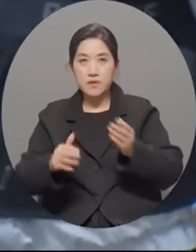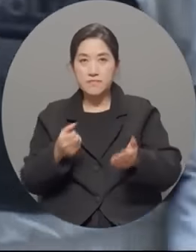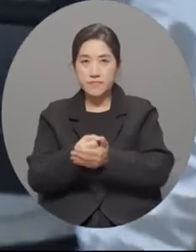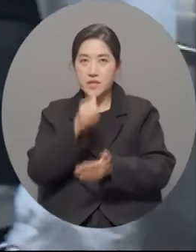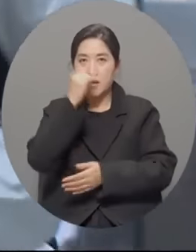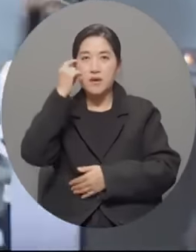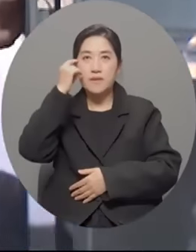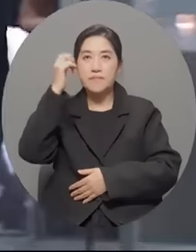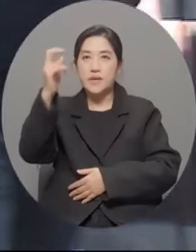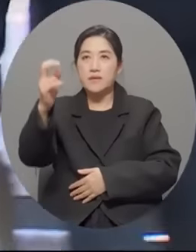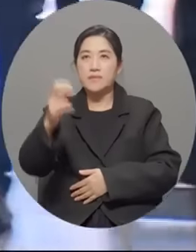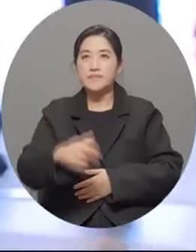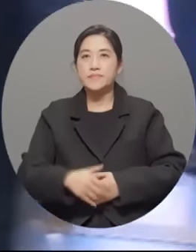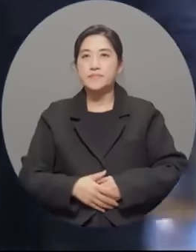뉴스 조이입니다